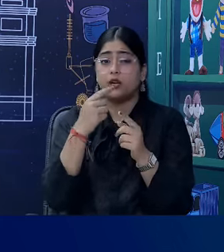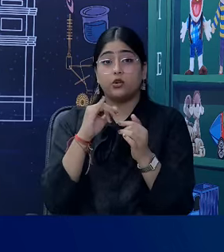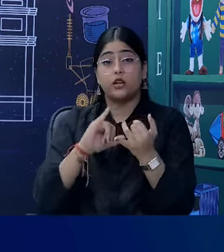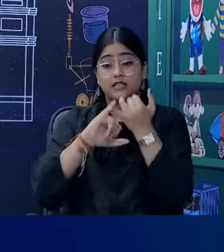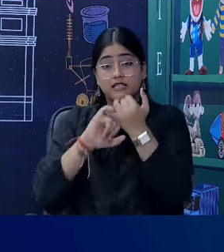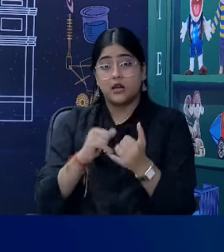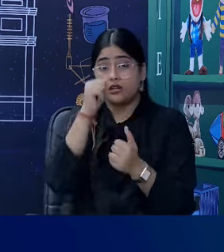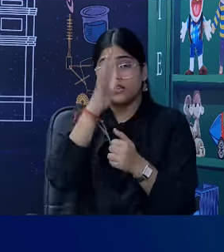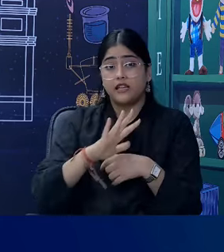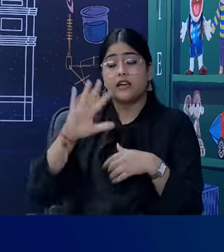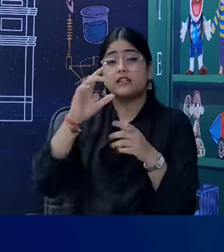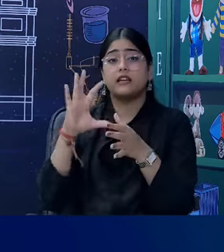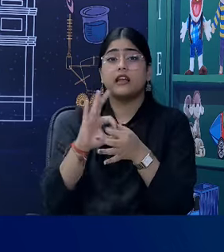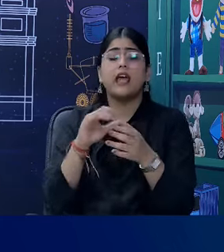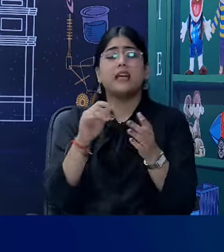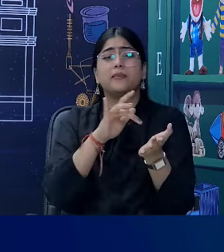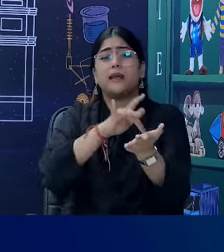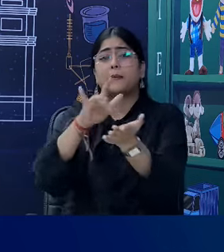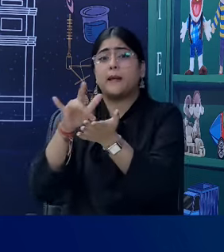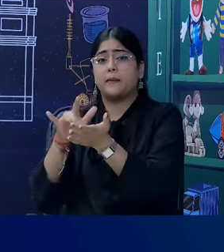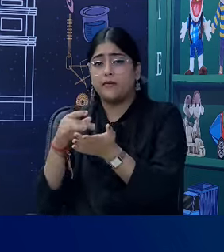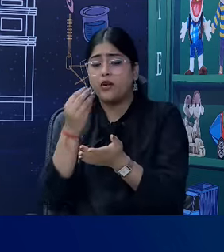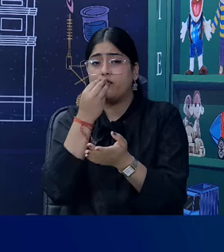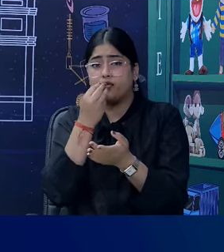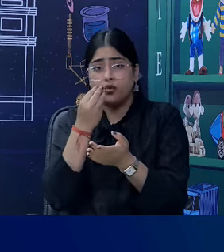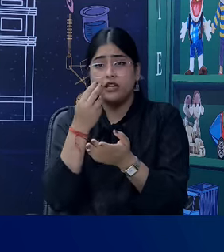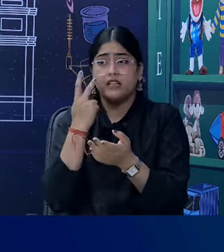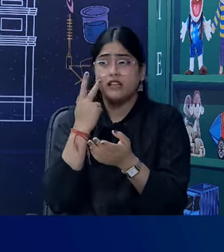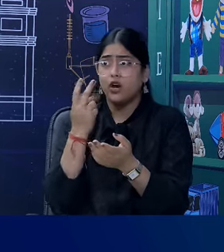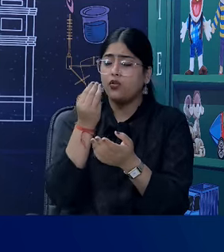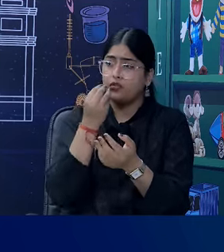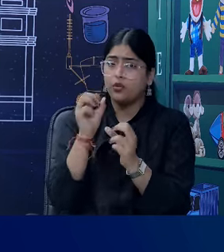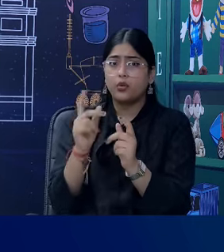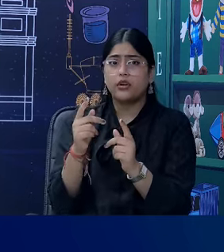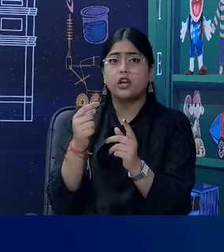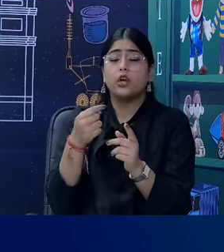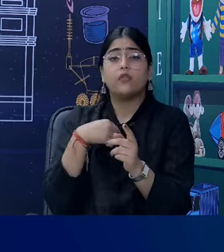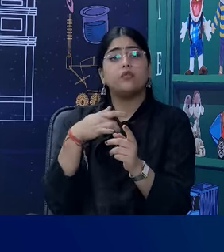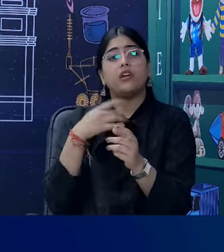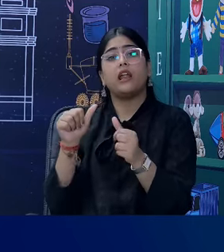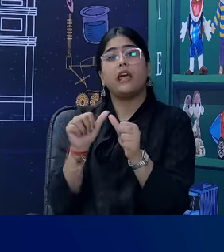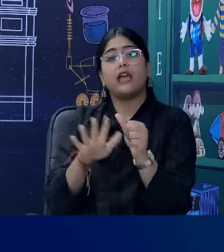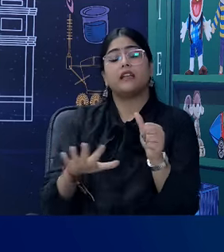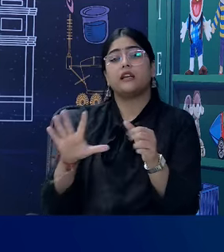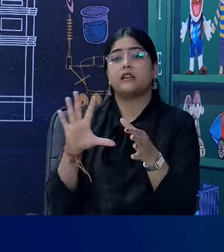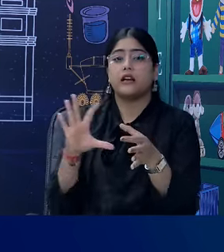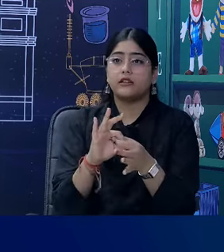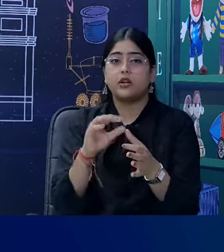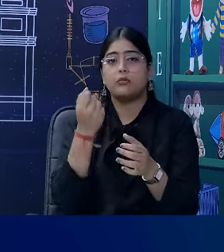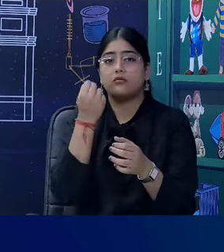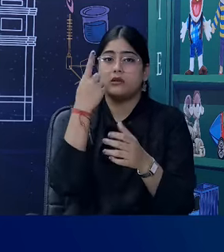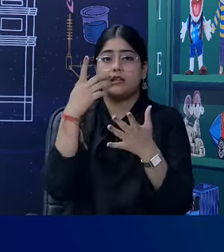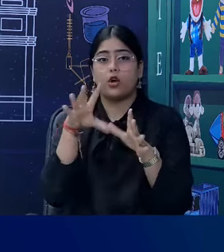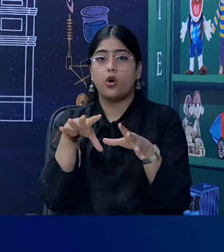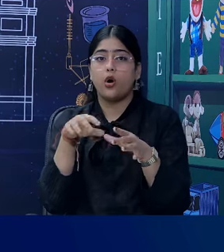ऐसे ही बंगाल का भी अपना खाना है तो जिस क्षेत्र में जिस चीज के ऊपर सबसे ज्यादा होती है वो उस क्षेत्र का मीन संस्कृति के लिए खाना पीना हो